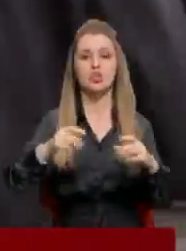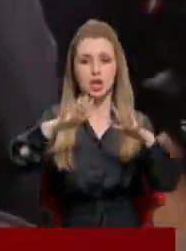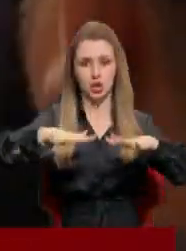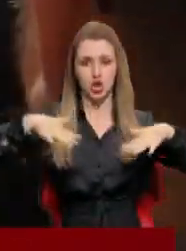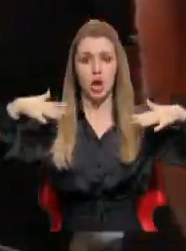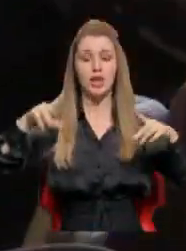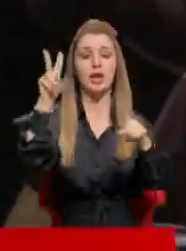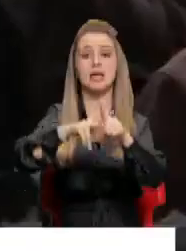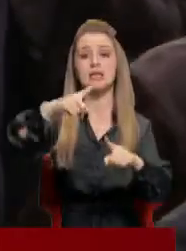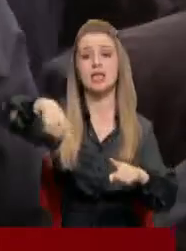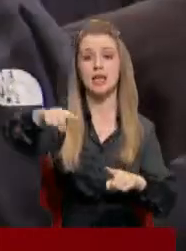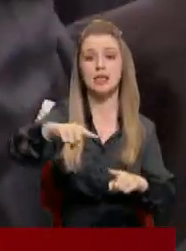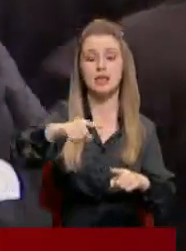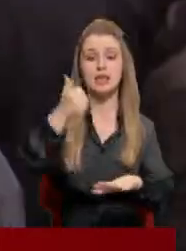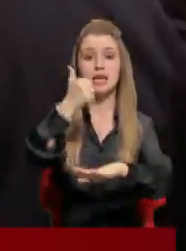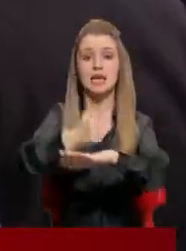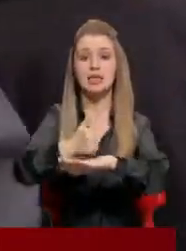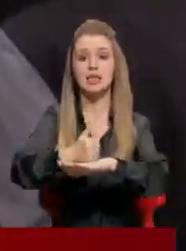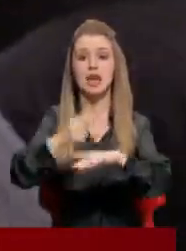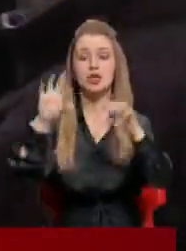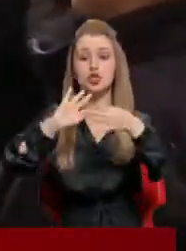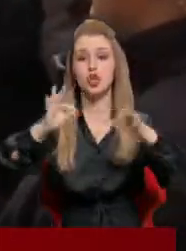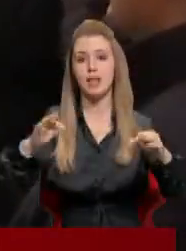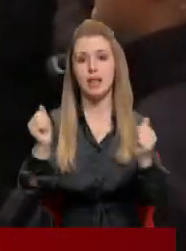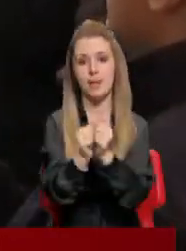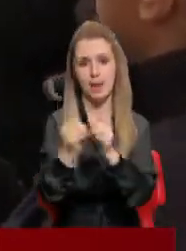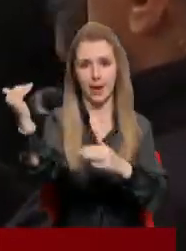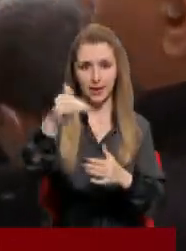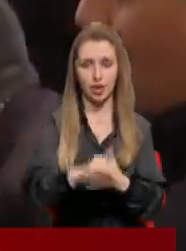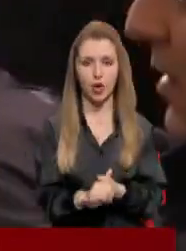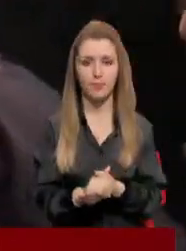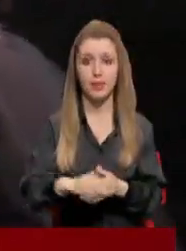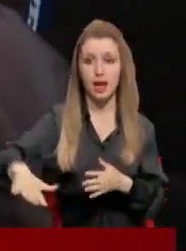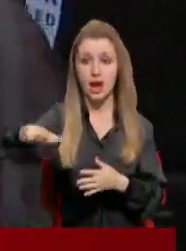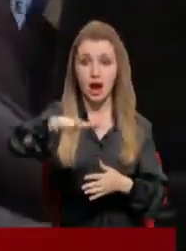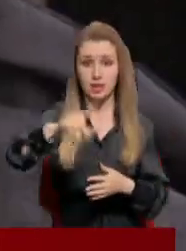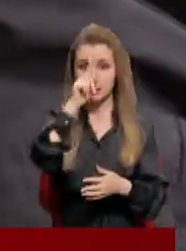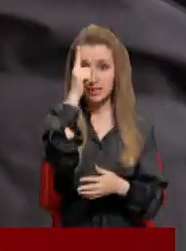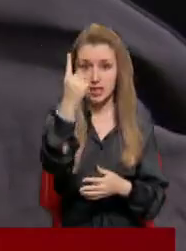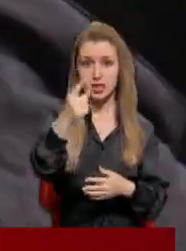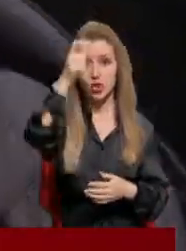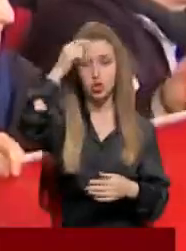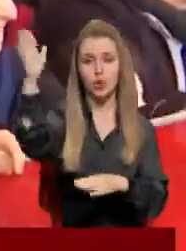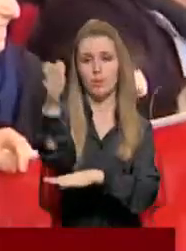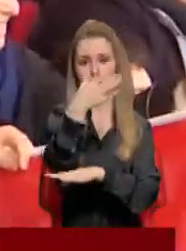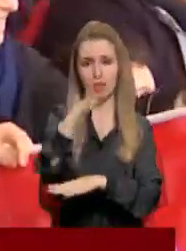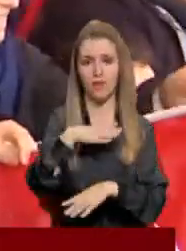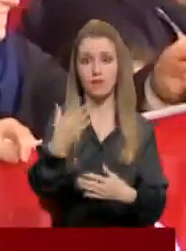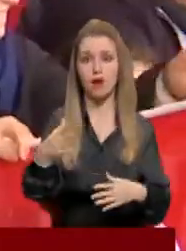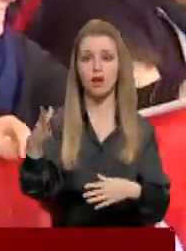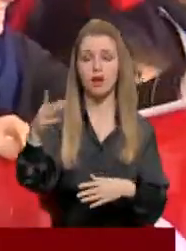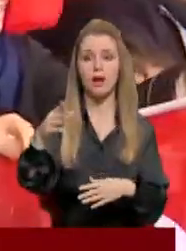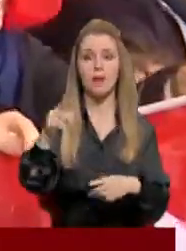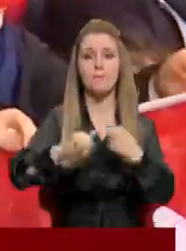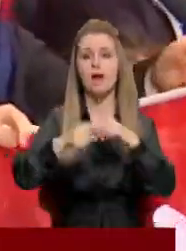törene katılanların iktidar sloganlarıyla birlikte geliyor. Alanda sadece Türk bayrakları var. Parti